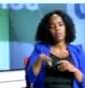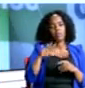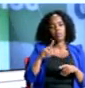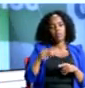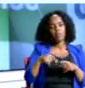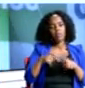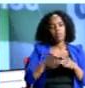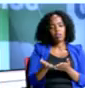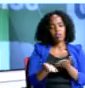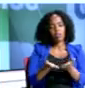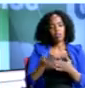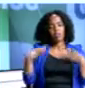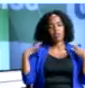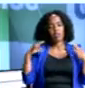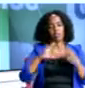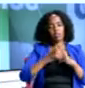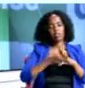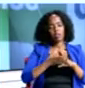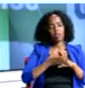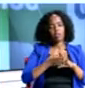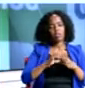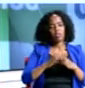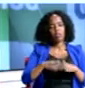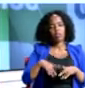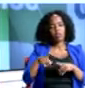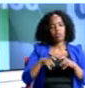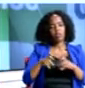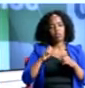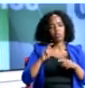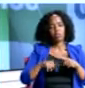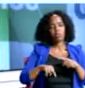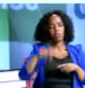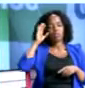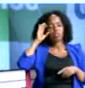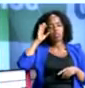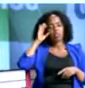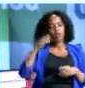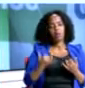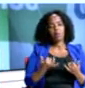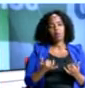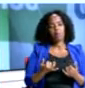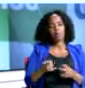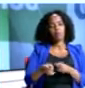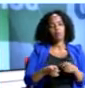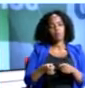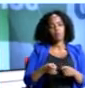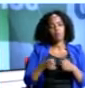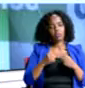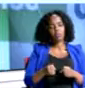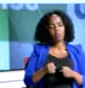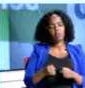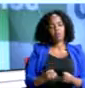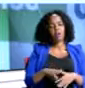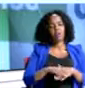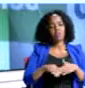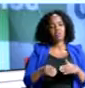tajajilo fayasani cimat eli denda macu detabani tujuru China tiba kan amam tu cak jufti ibsajerti basi kutta